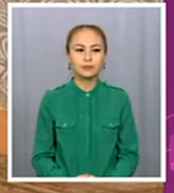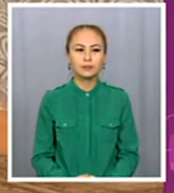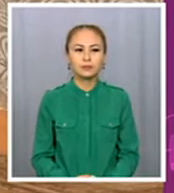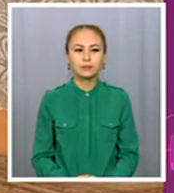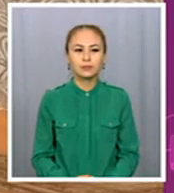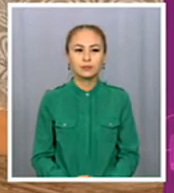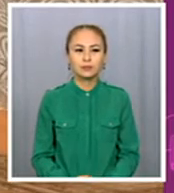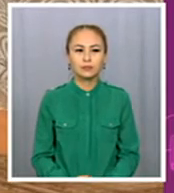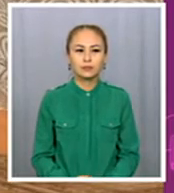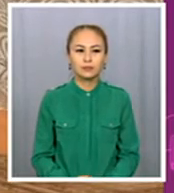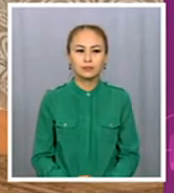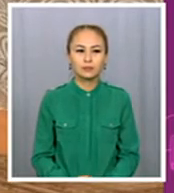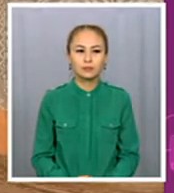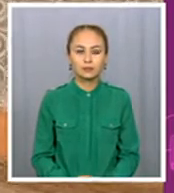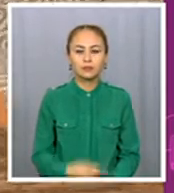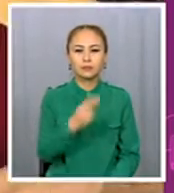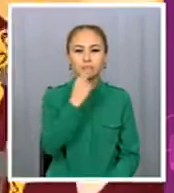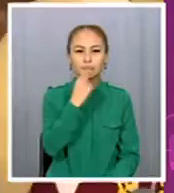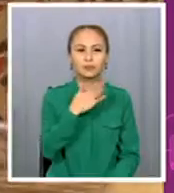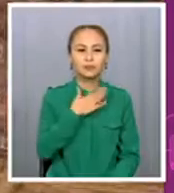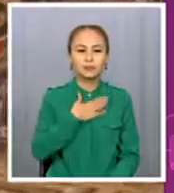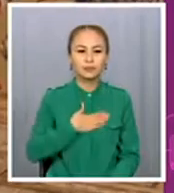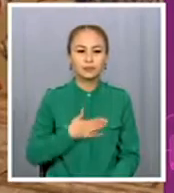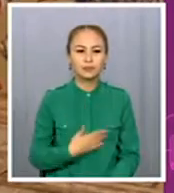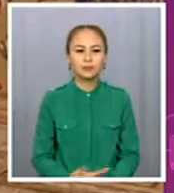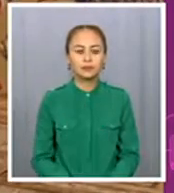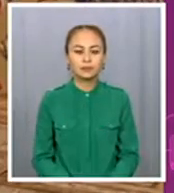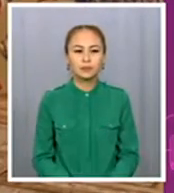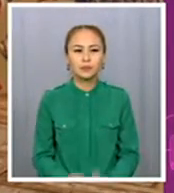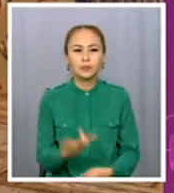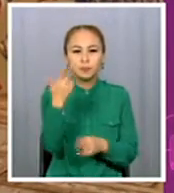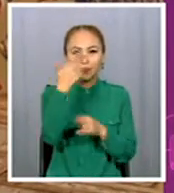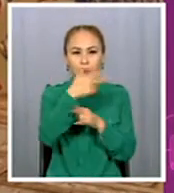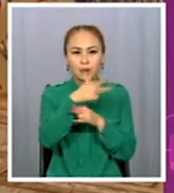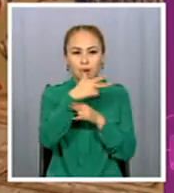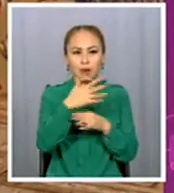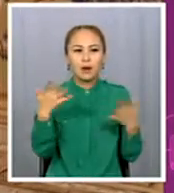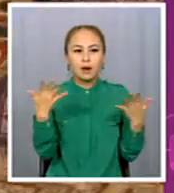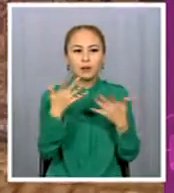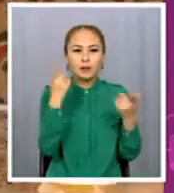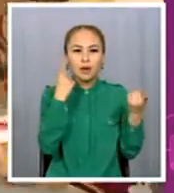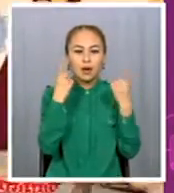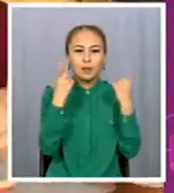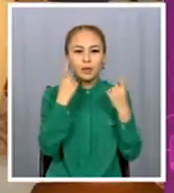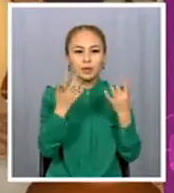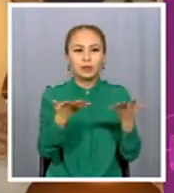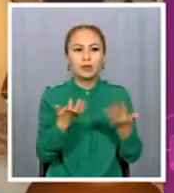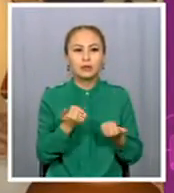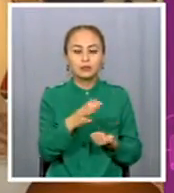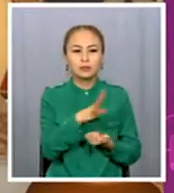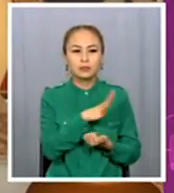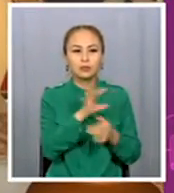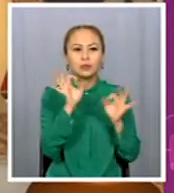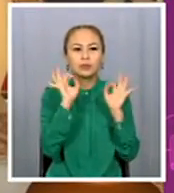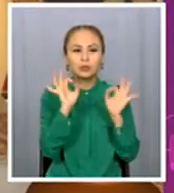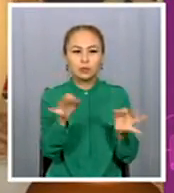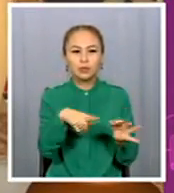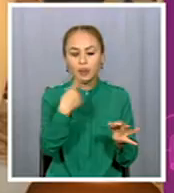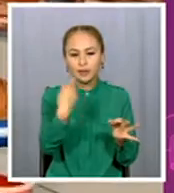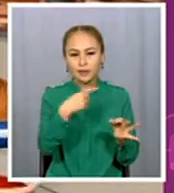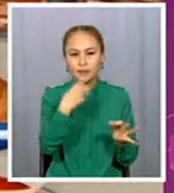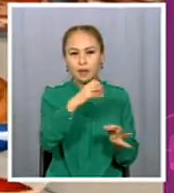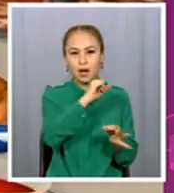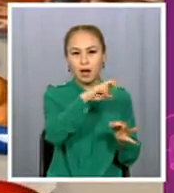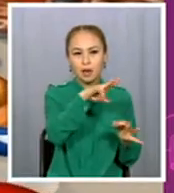Ас болсын, қылымдарым. Балалар, бейне материалдан қандай ақпарат алдық? Дұрыс айтасындар. Әли